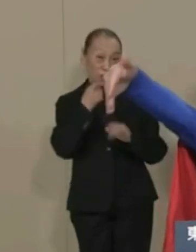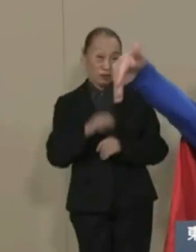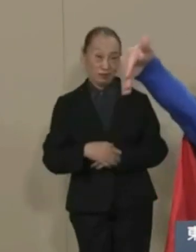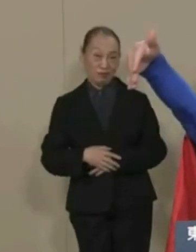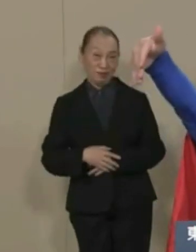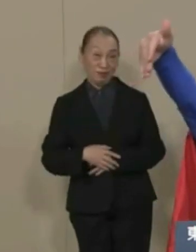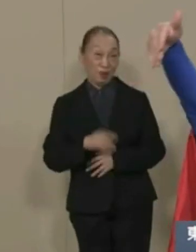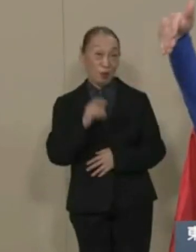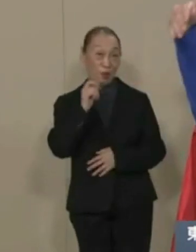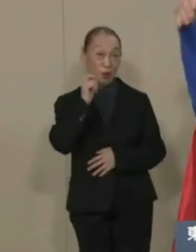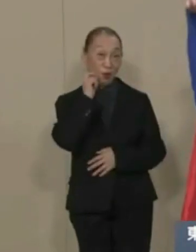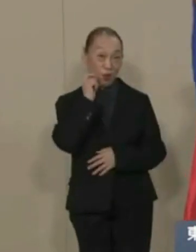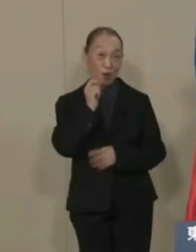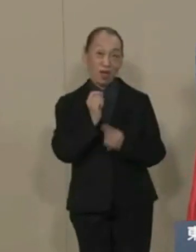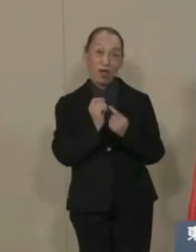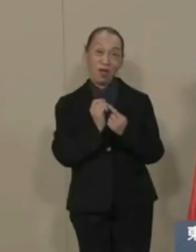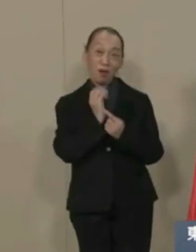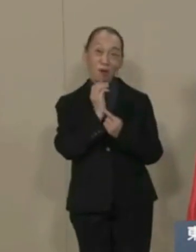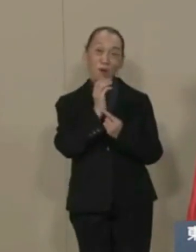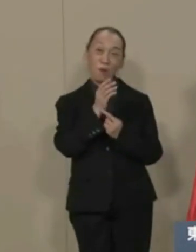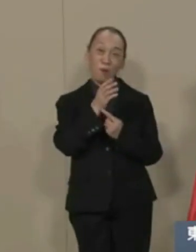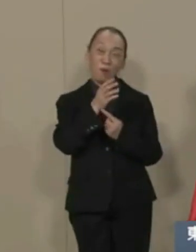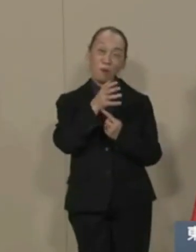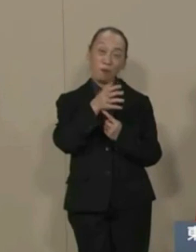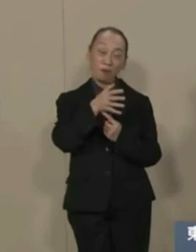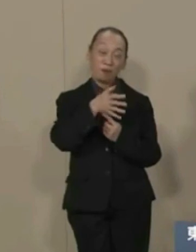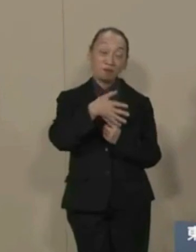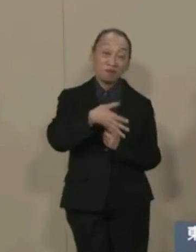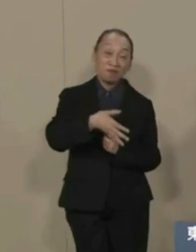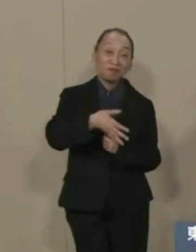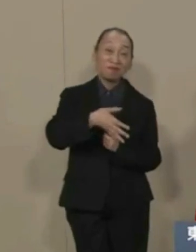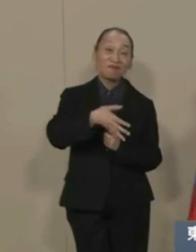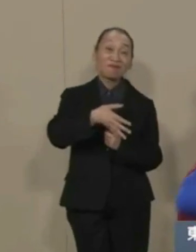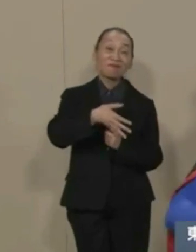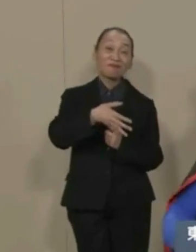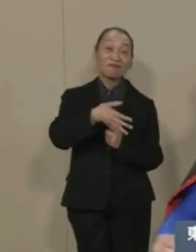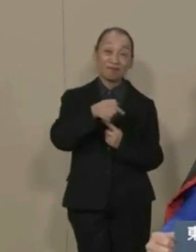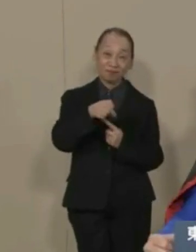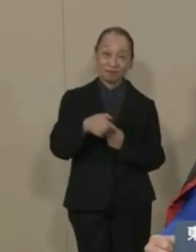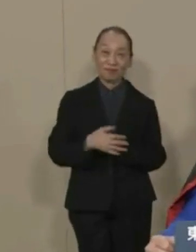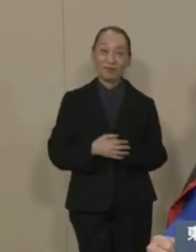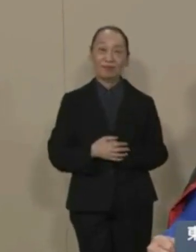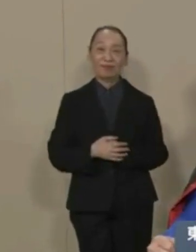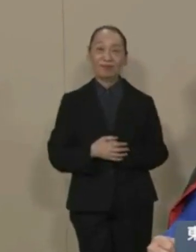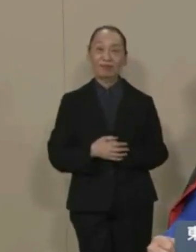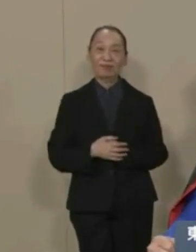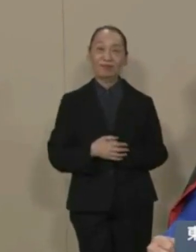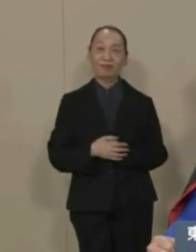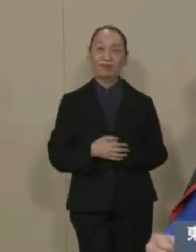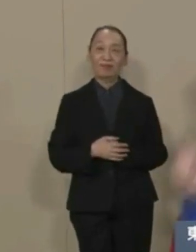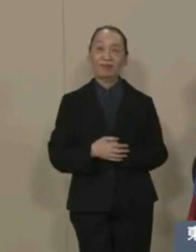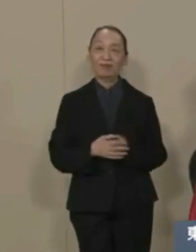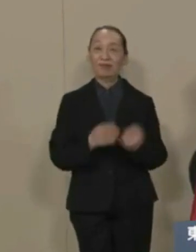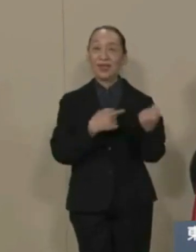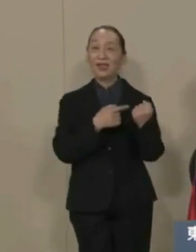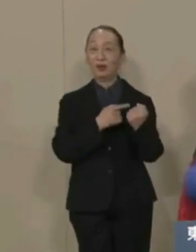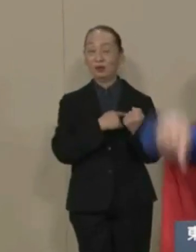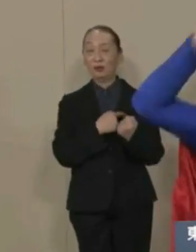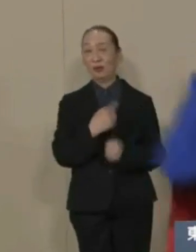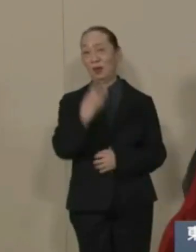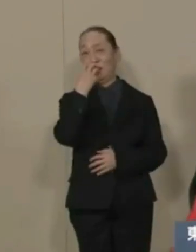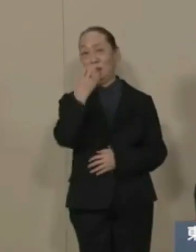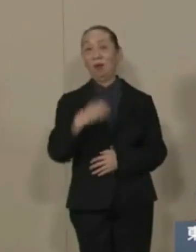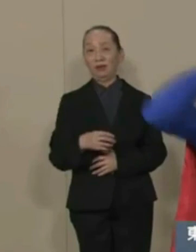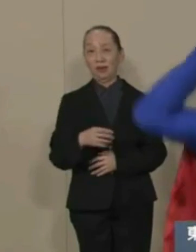実るほど頭をたれる稲穂からん権力によって5番な政治家は